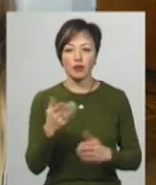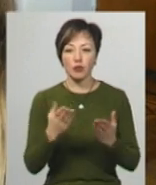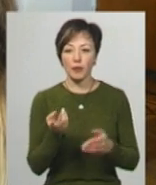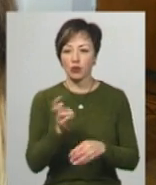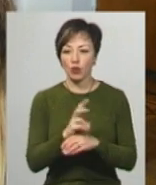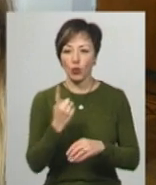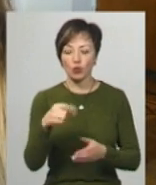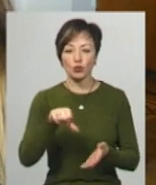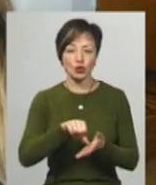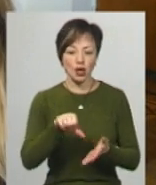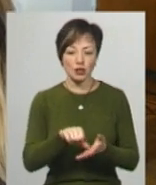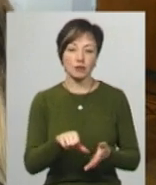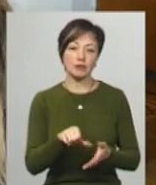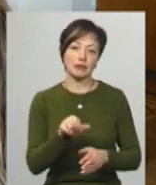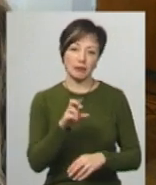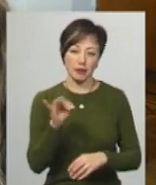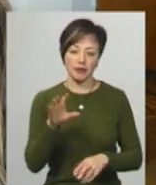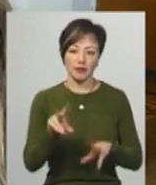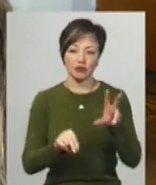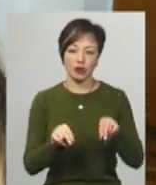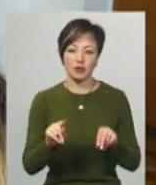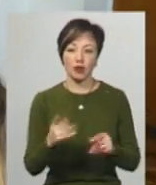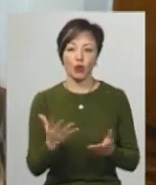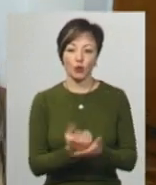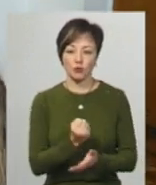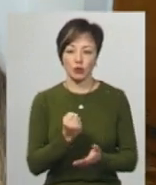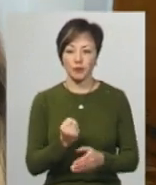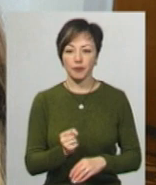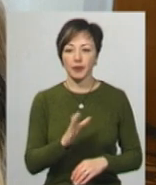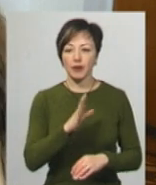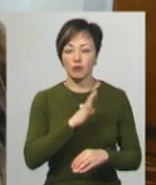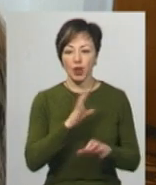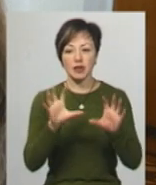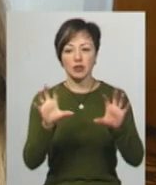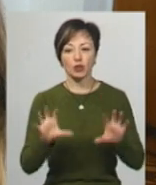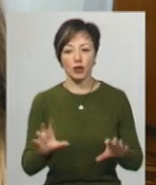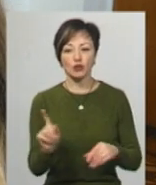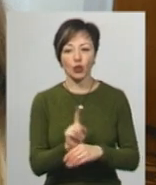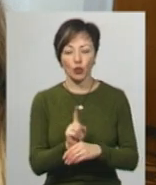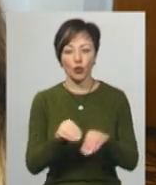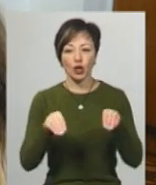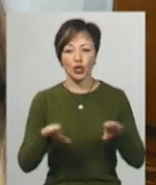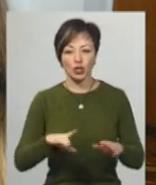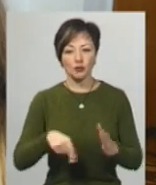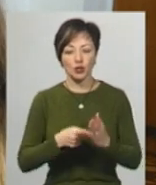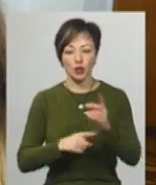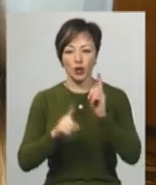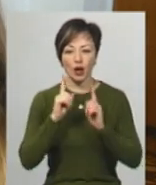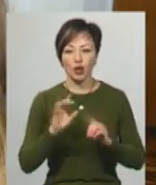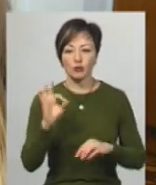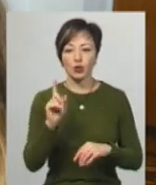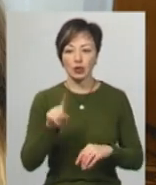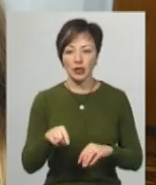прийшов один учасник, вона б рахувалася як успішна. Була законодавча норма рішення міської ради про те,